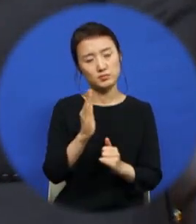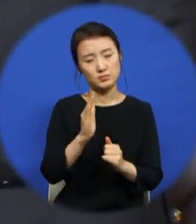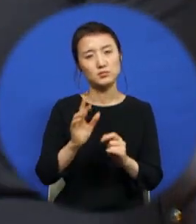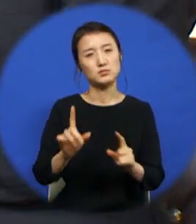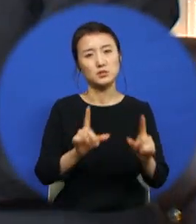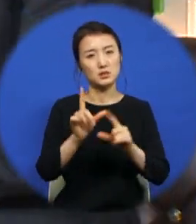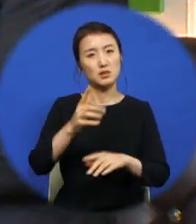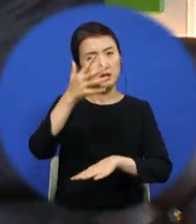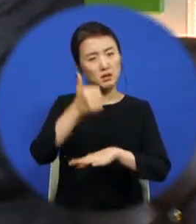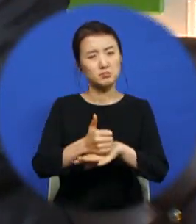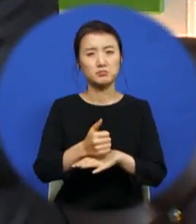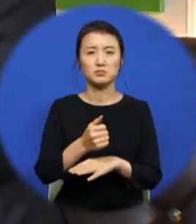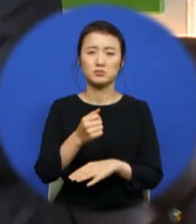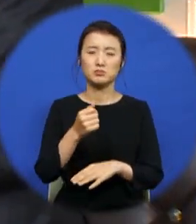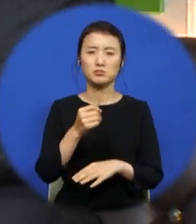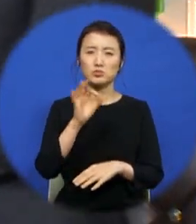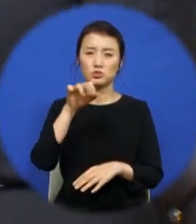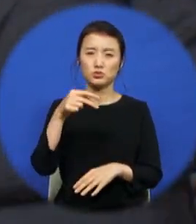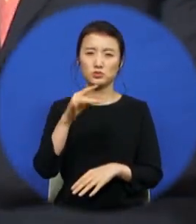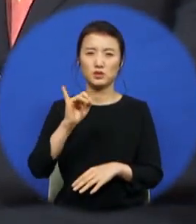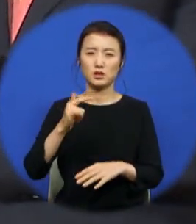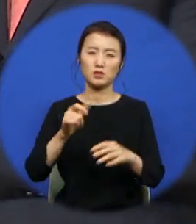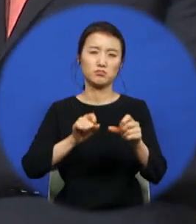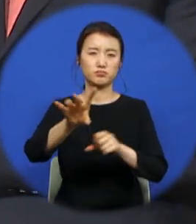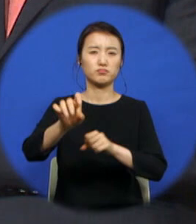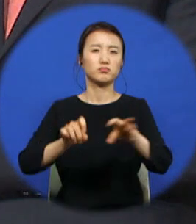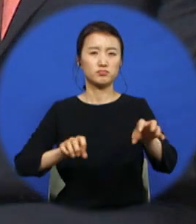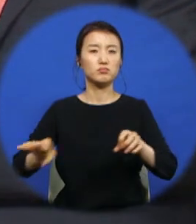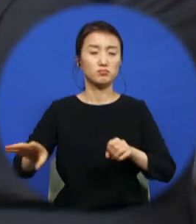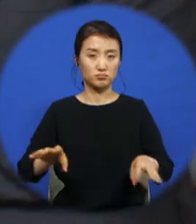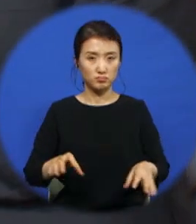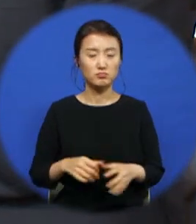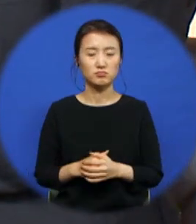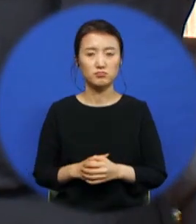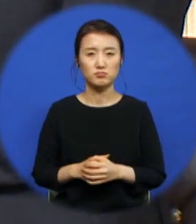있죠 이 사람들의 엄청난 일을 해낸 겁니다